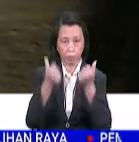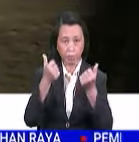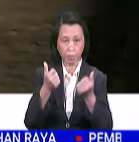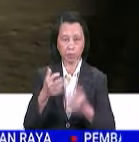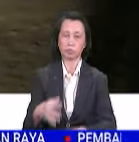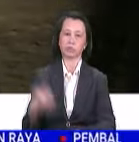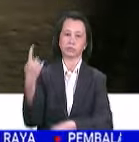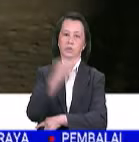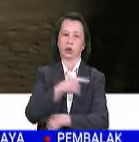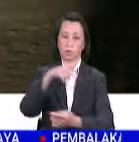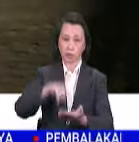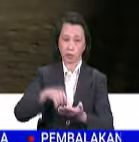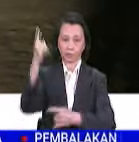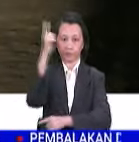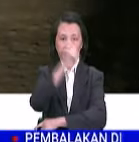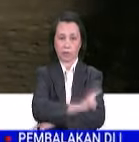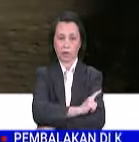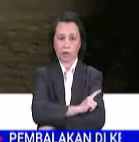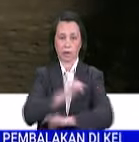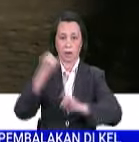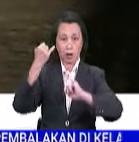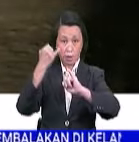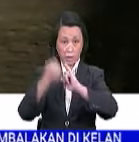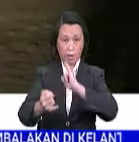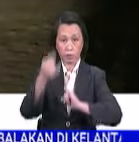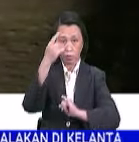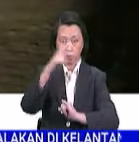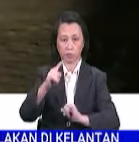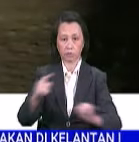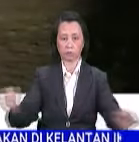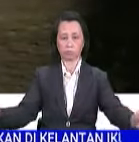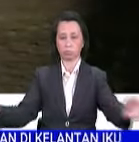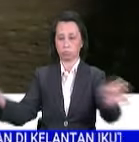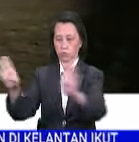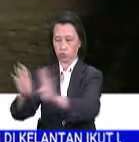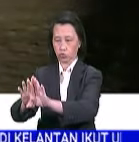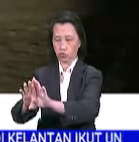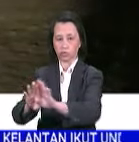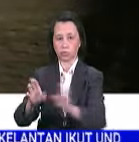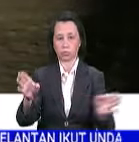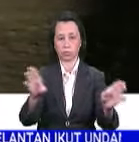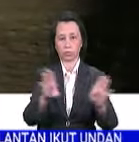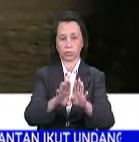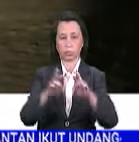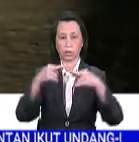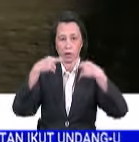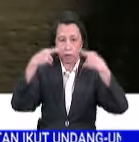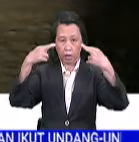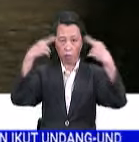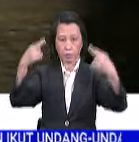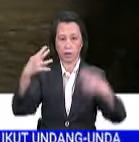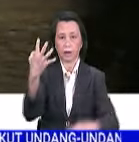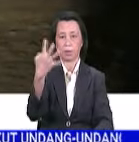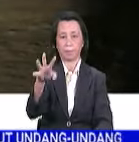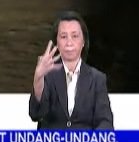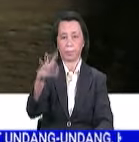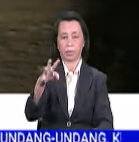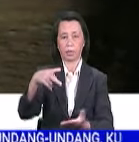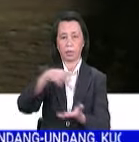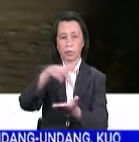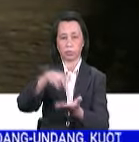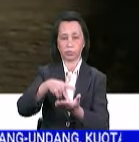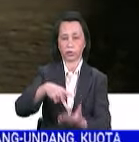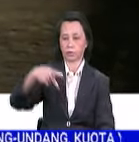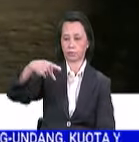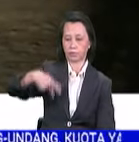ini merupakan hari yang terakhir bagi penutupan secara rasmi 14 pusat